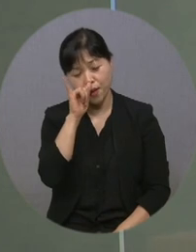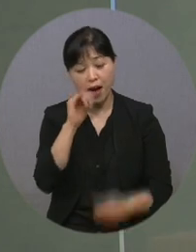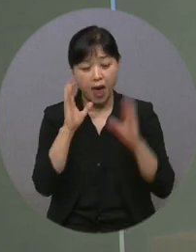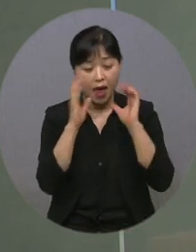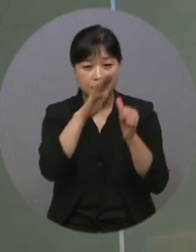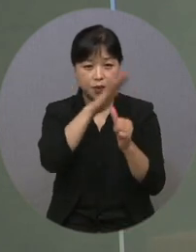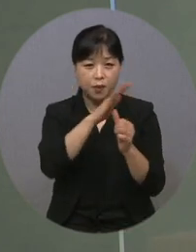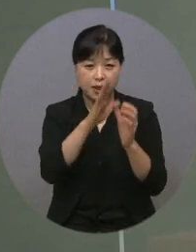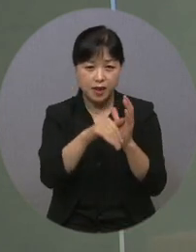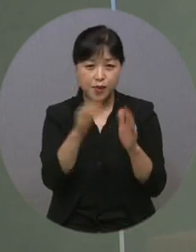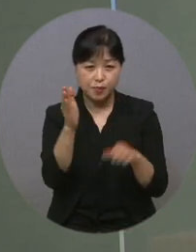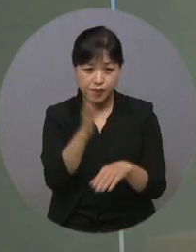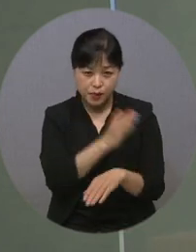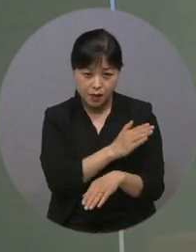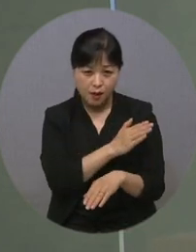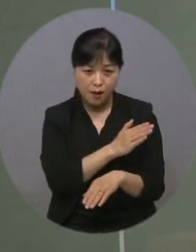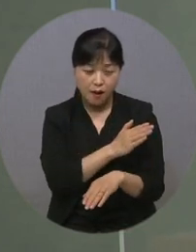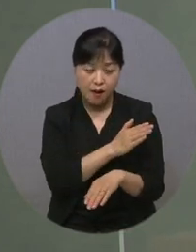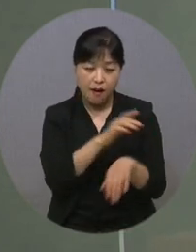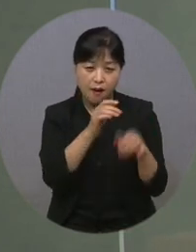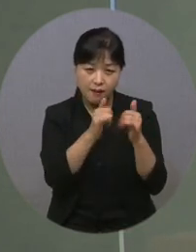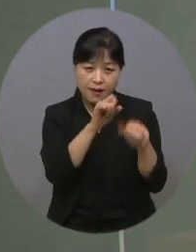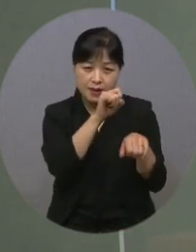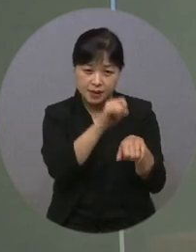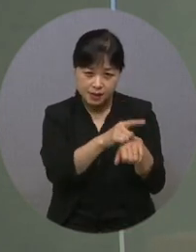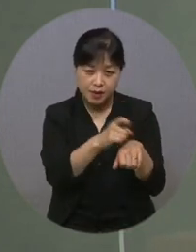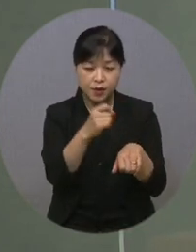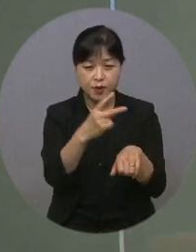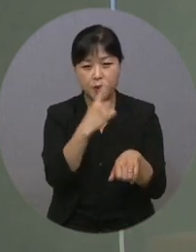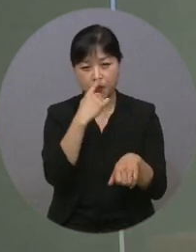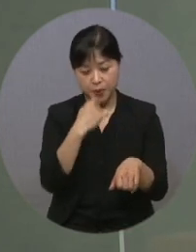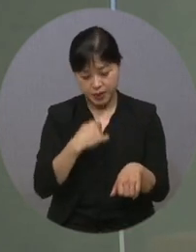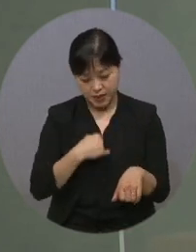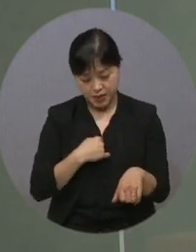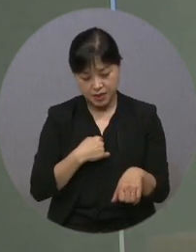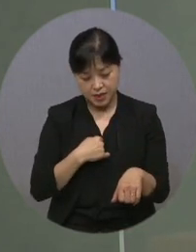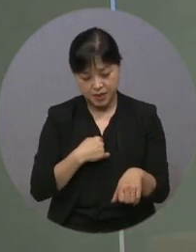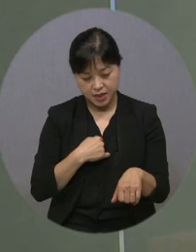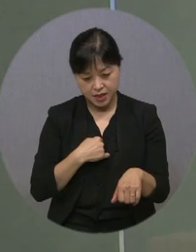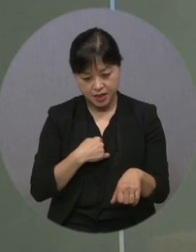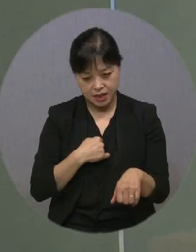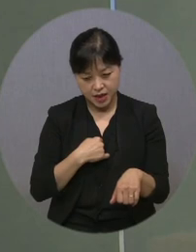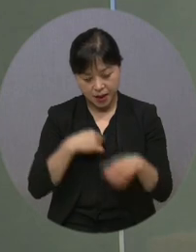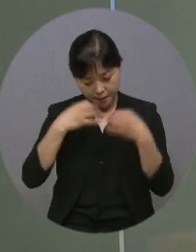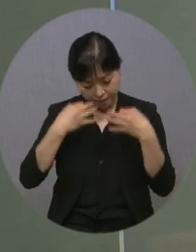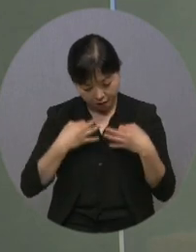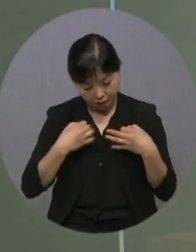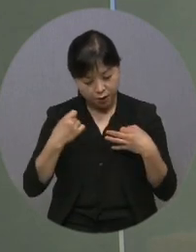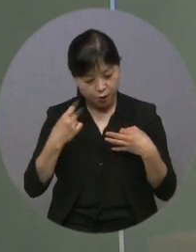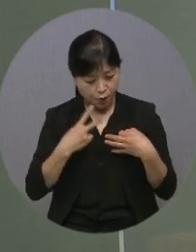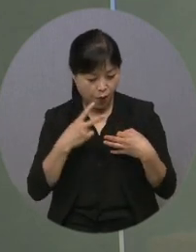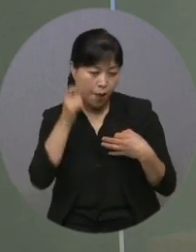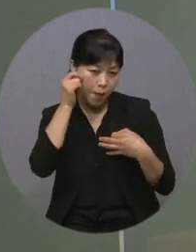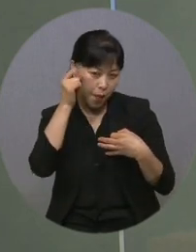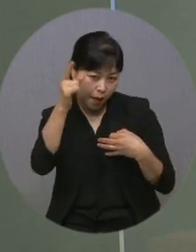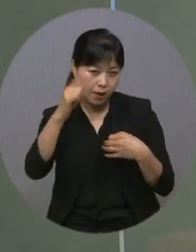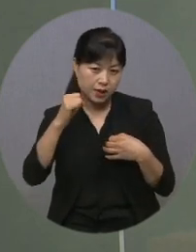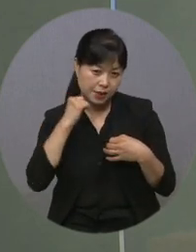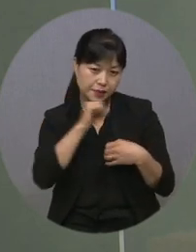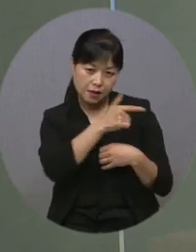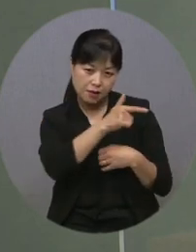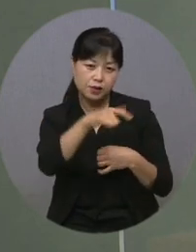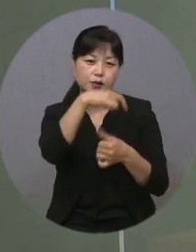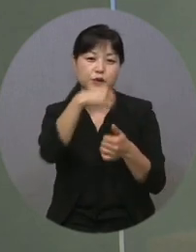유년기부터 철저히 인성, 자아, 창조력 이런 것을 교육을 통해서 지도해야